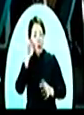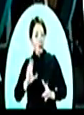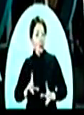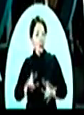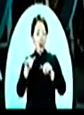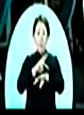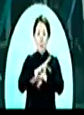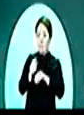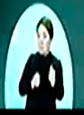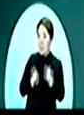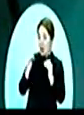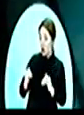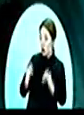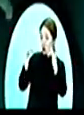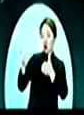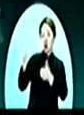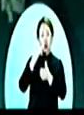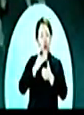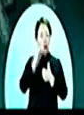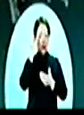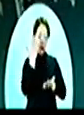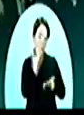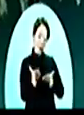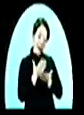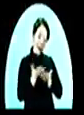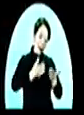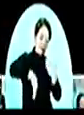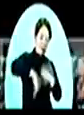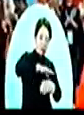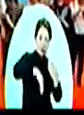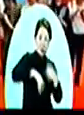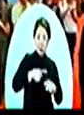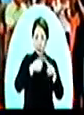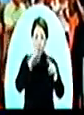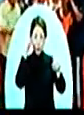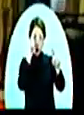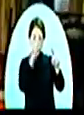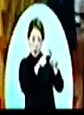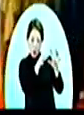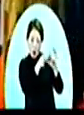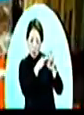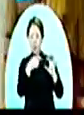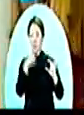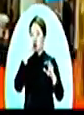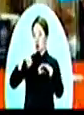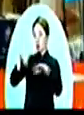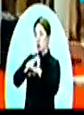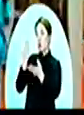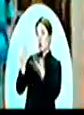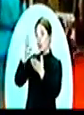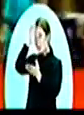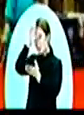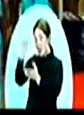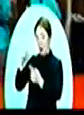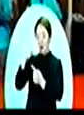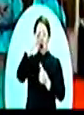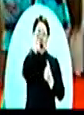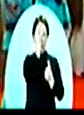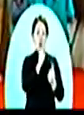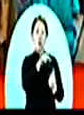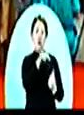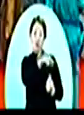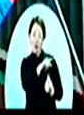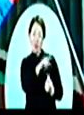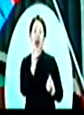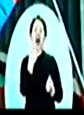хөгжүүлэн, дотоод гадаад худалдааны эргэлтийг нэмэгдүүлэх зорилтын хүрээнд бүгд найрамдах хятад ард улсын худалдааны яам, Өвөр Монголын өөр төс хурны